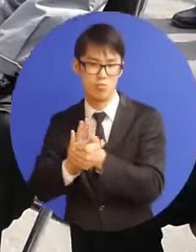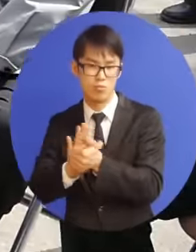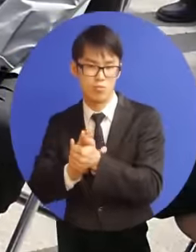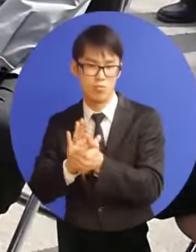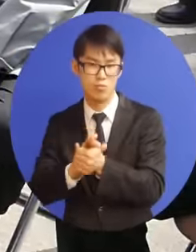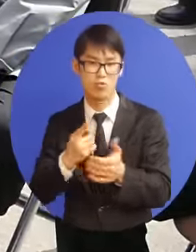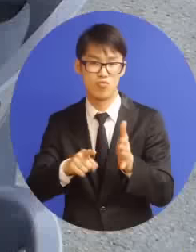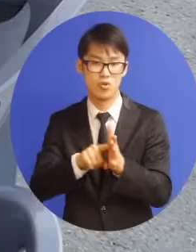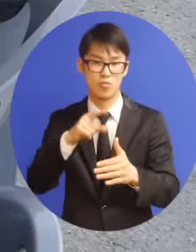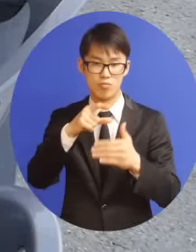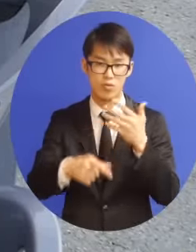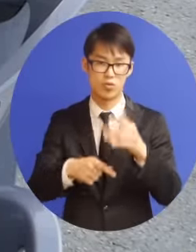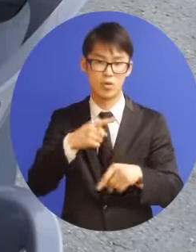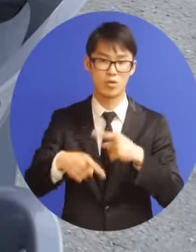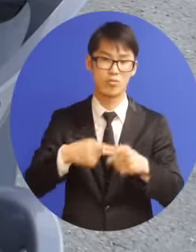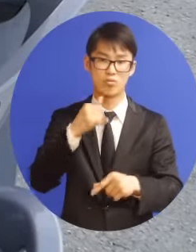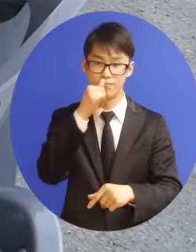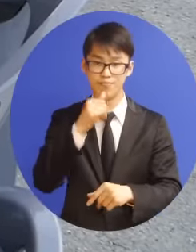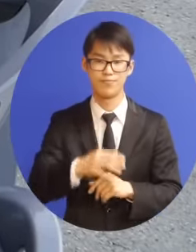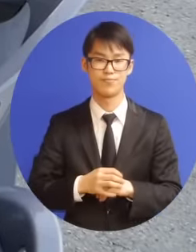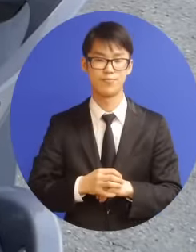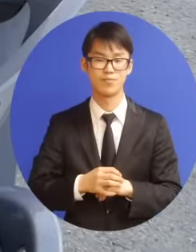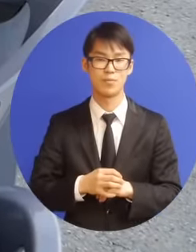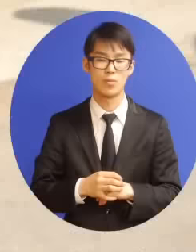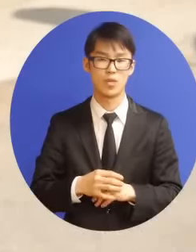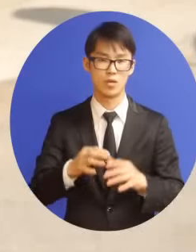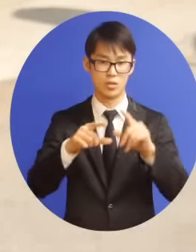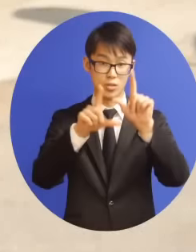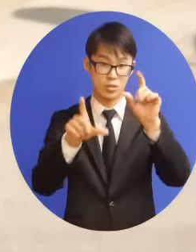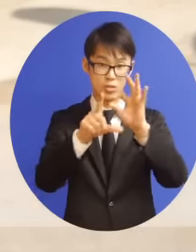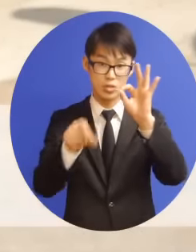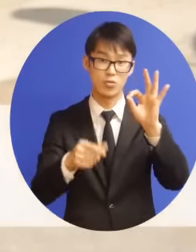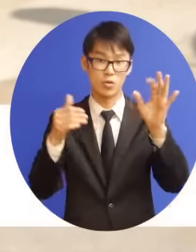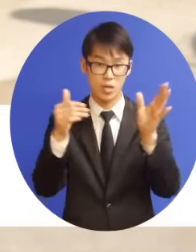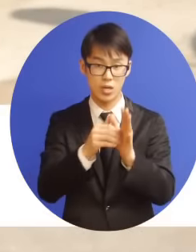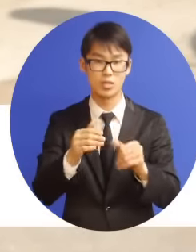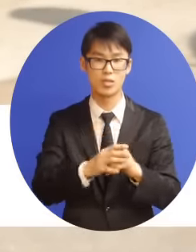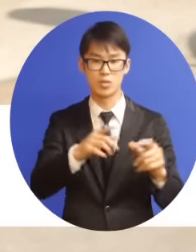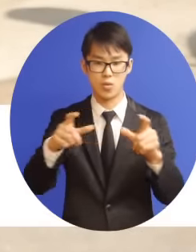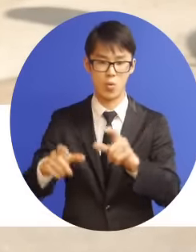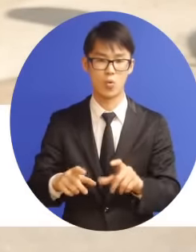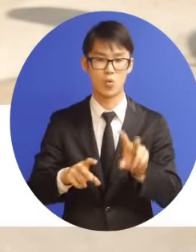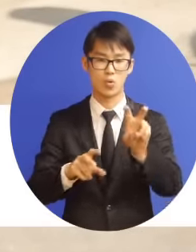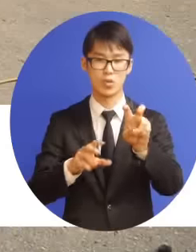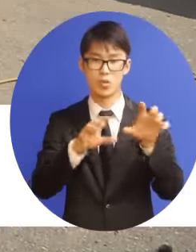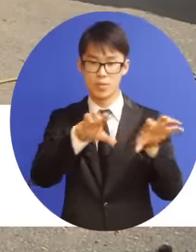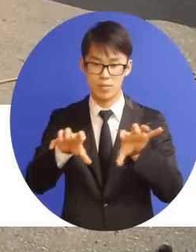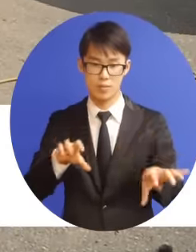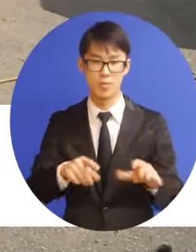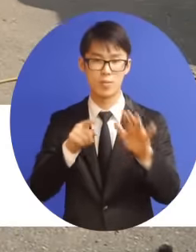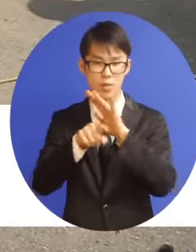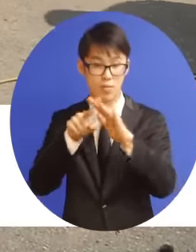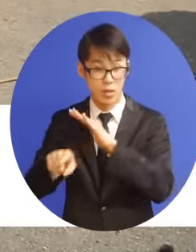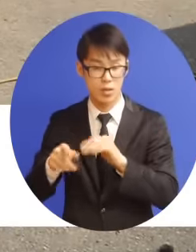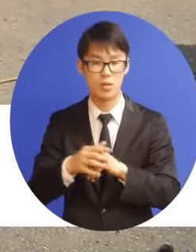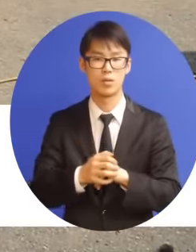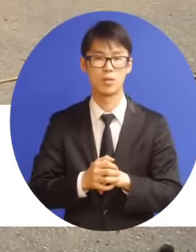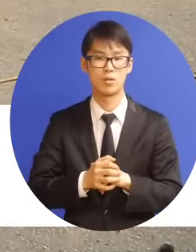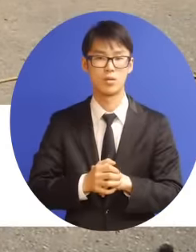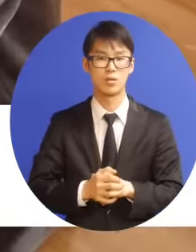서비스를 제공하는 프로그램입니다. 오는 10월까지 읍면 지역 20개 마을을 방문할